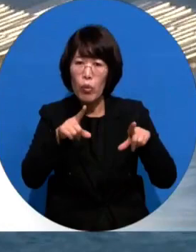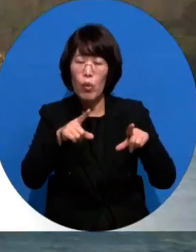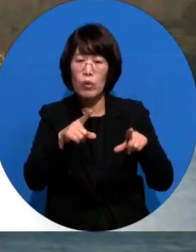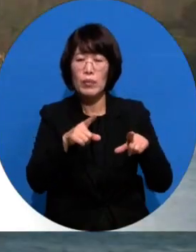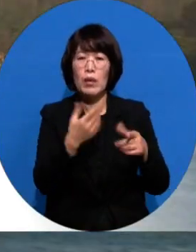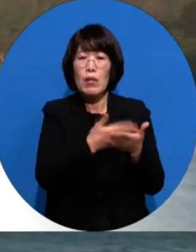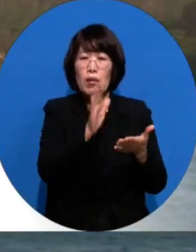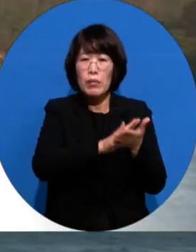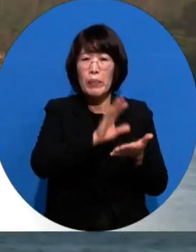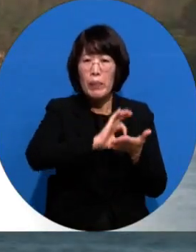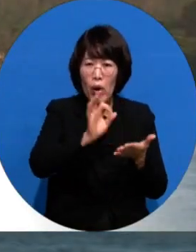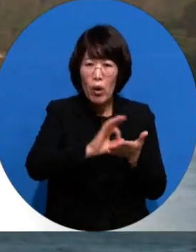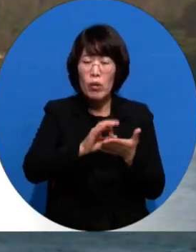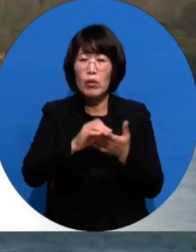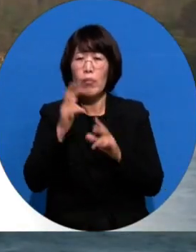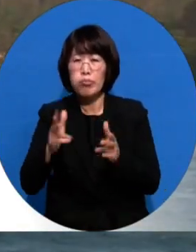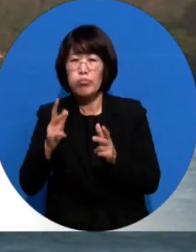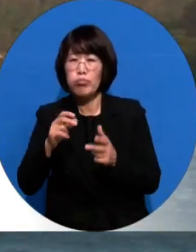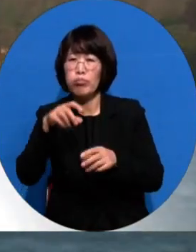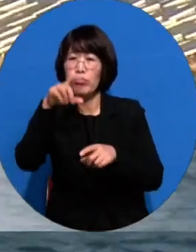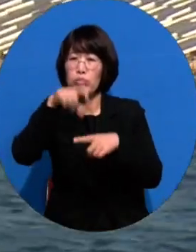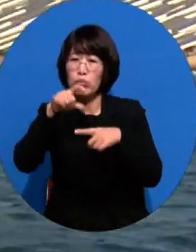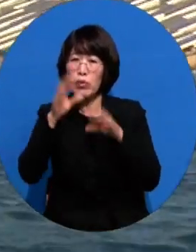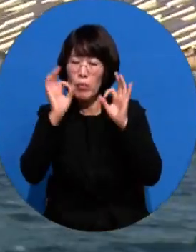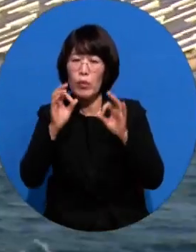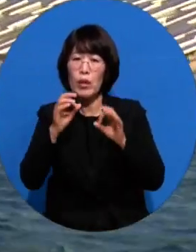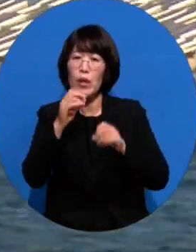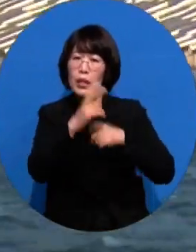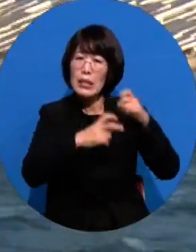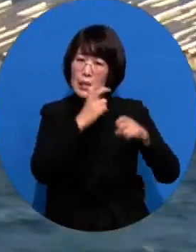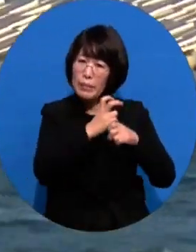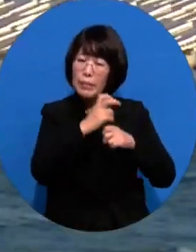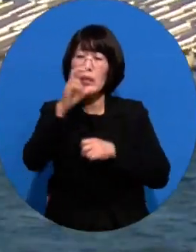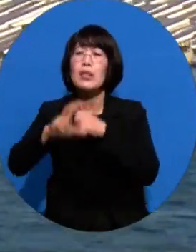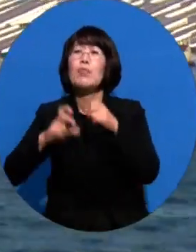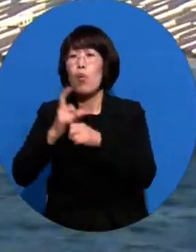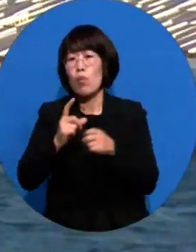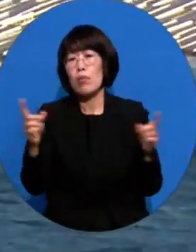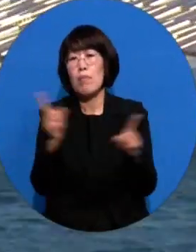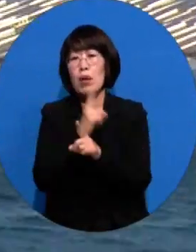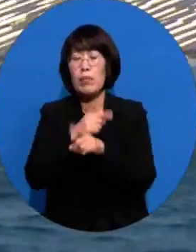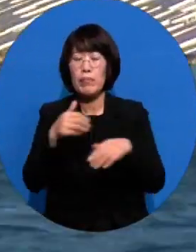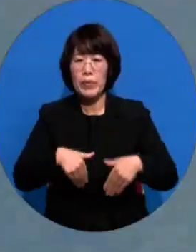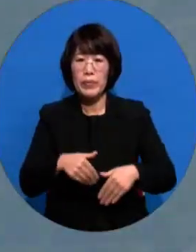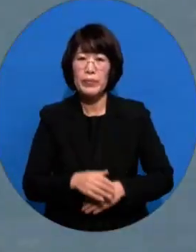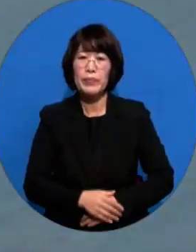가동률 등을 감안할 때 적정 교체 주기를 20에서 25년으로 보고 있습니다